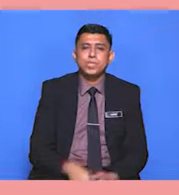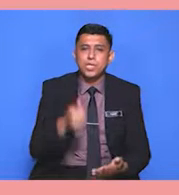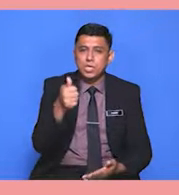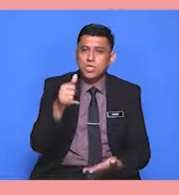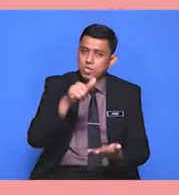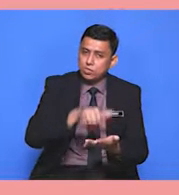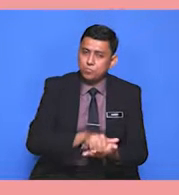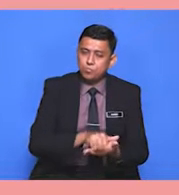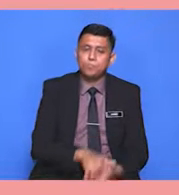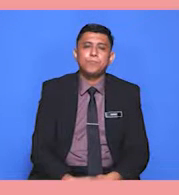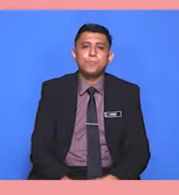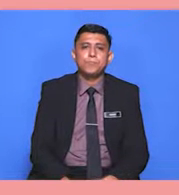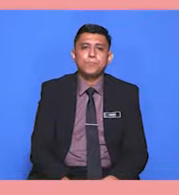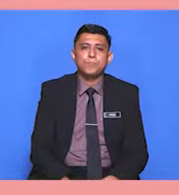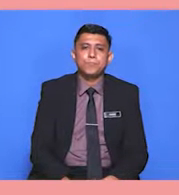iaitu